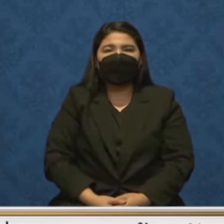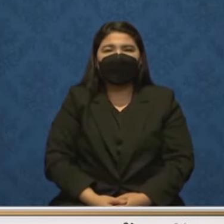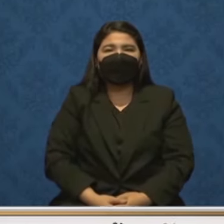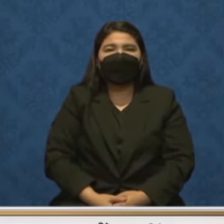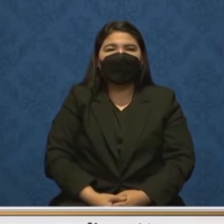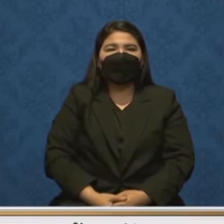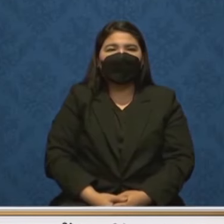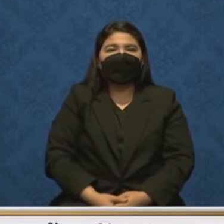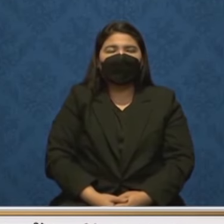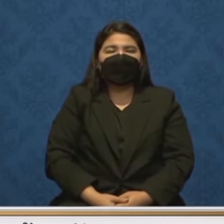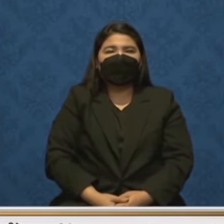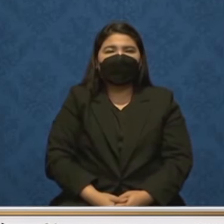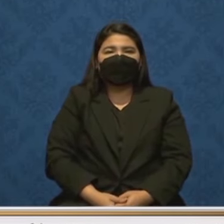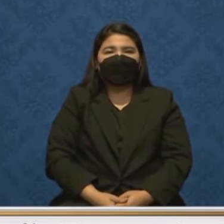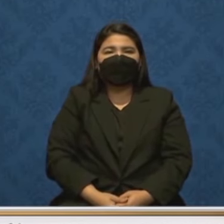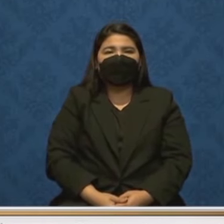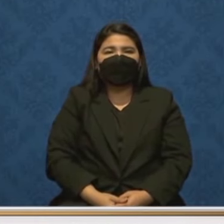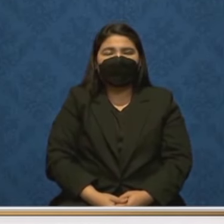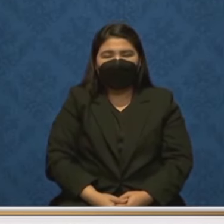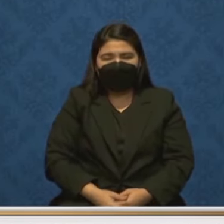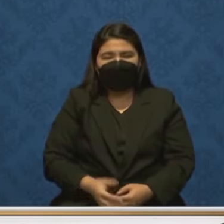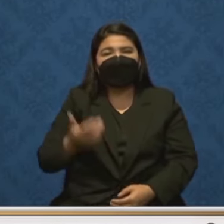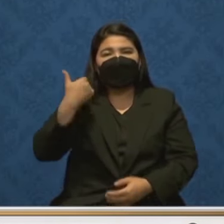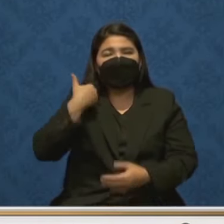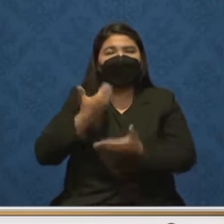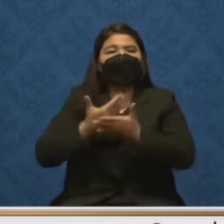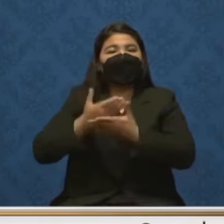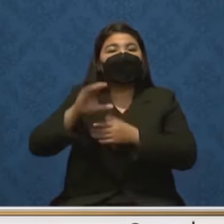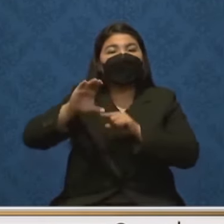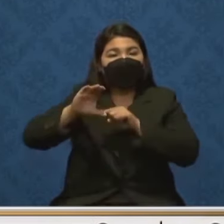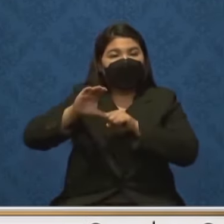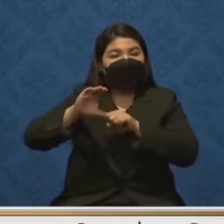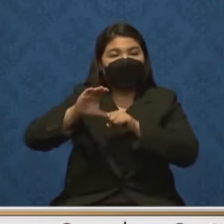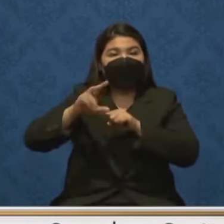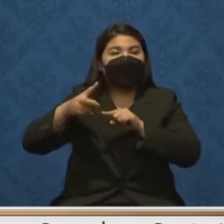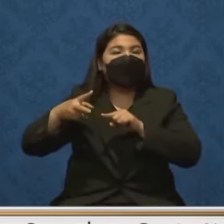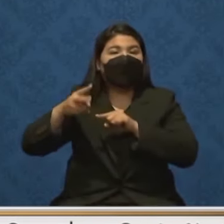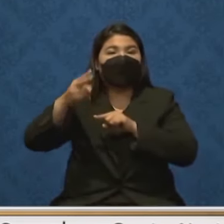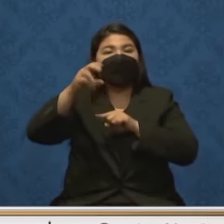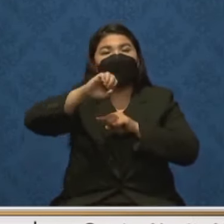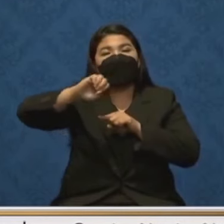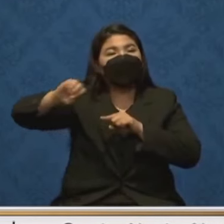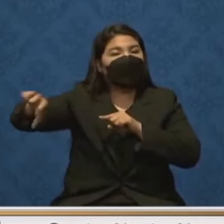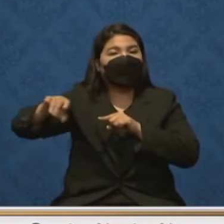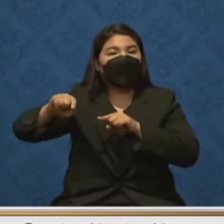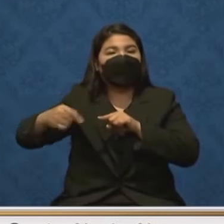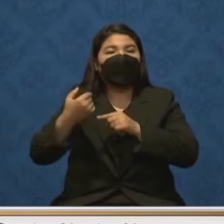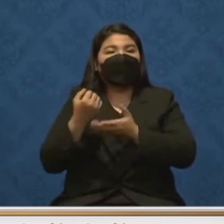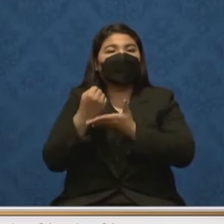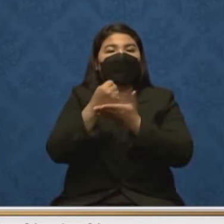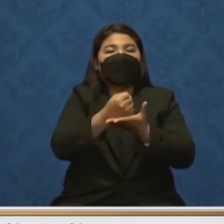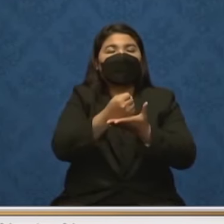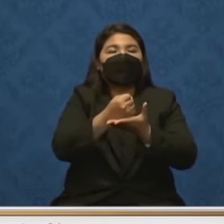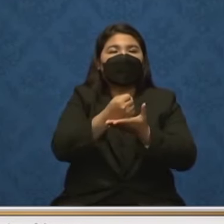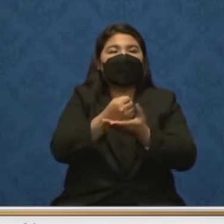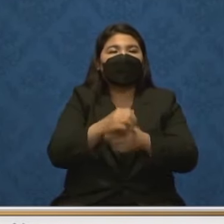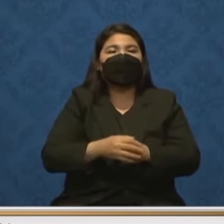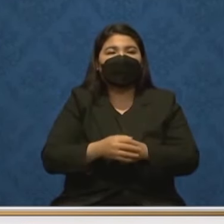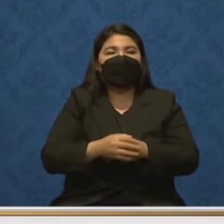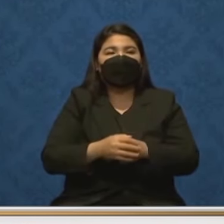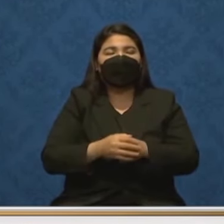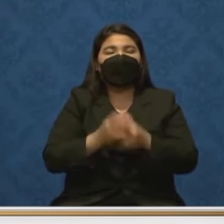ถ้ามีเงินก็นึงนะคะที่คิดว่าถ้าตัดออกไปได้ทั้งหมดก็จะช่วยบรรเทาภาระงบประมาณของประเทศได้คืองบประมาณของ